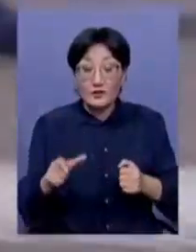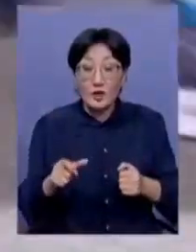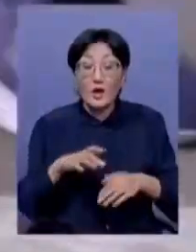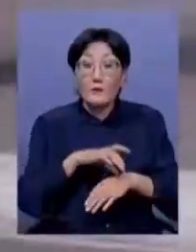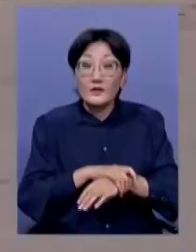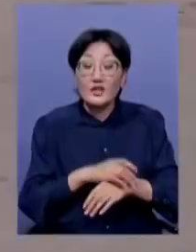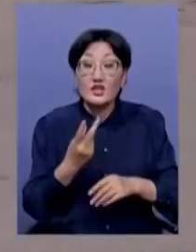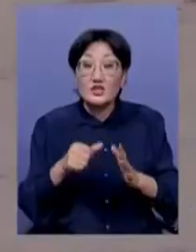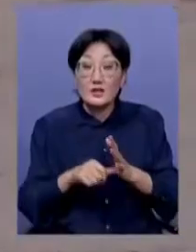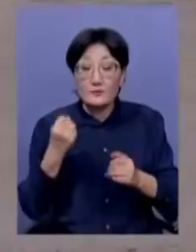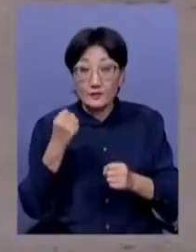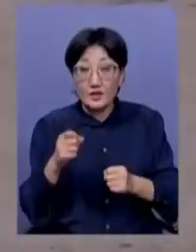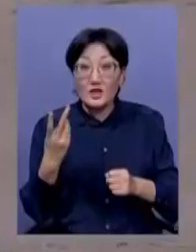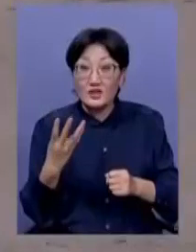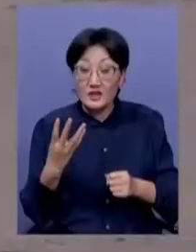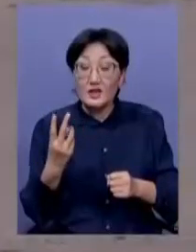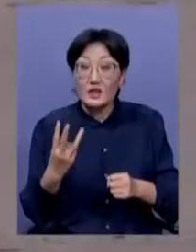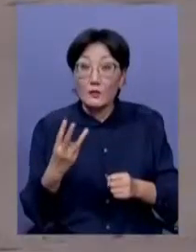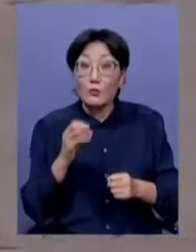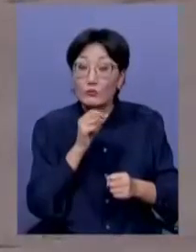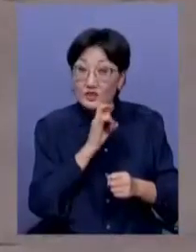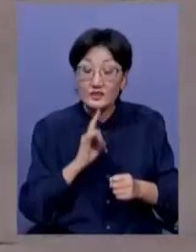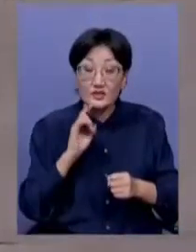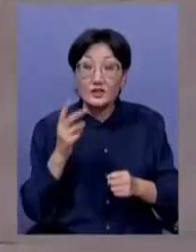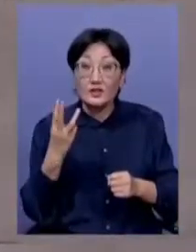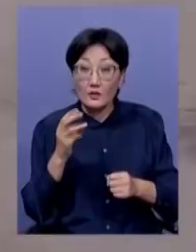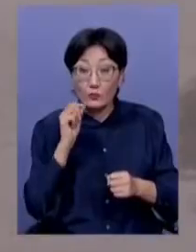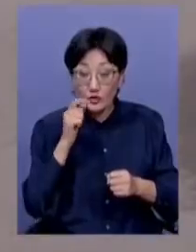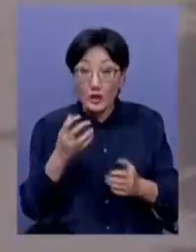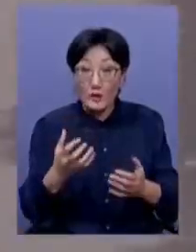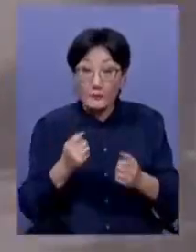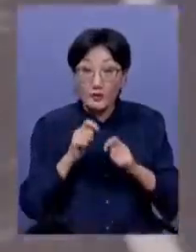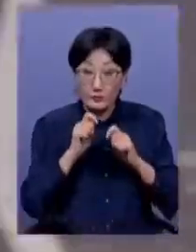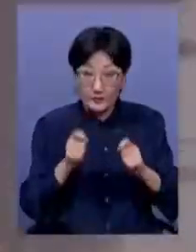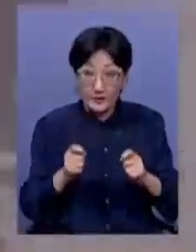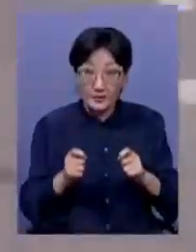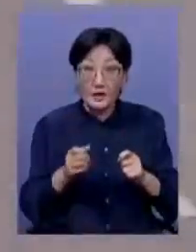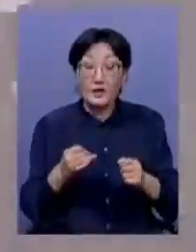6 победителей. 3 мужчины и 3 женщины получат медали и подарки от спонсоров.